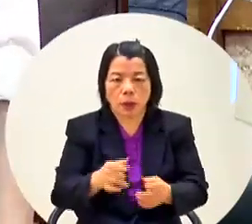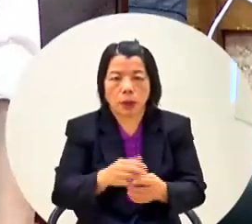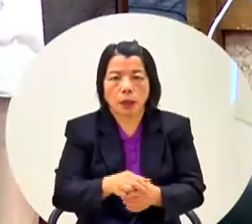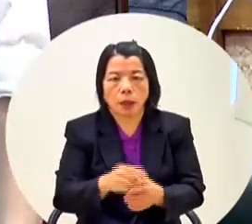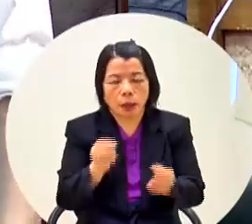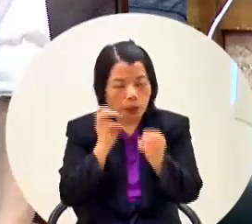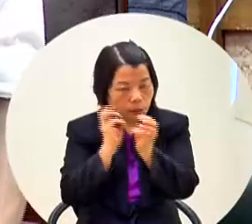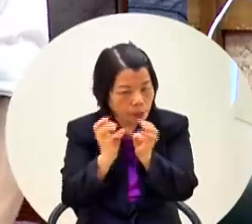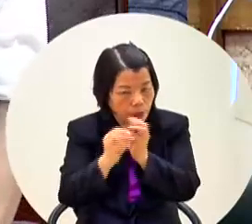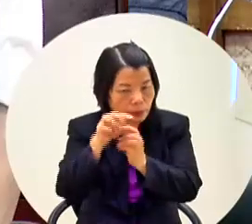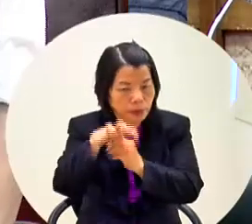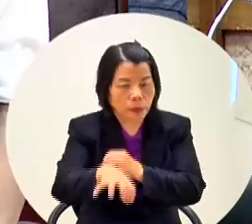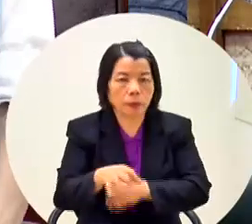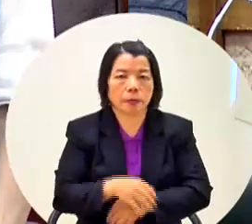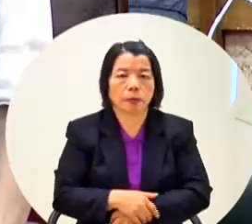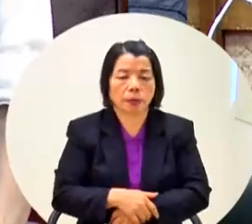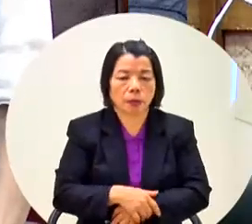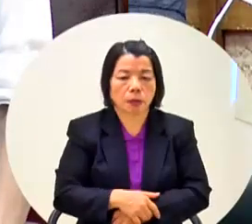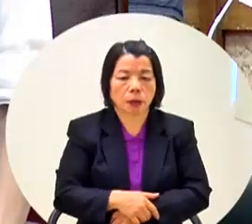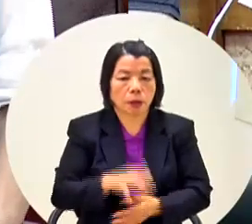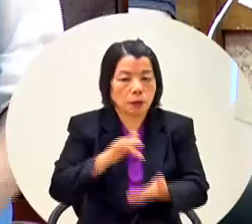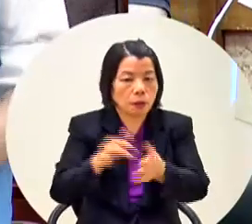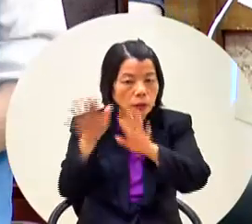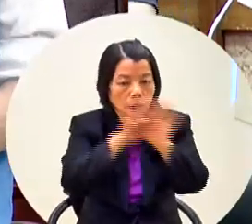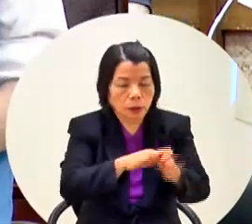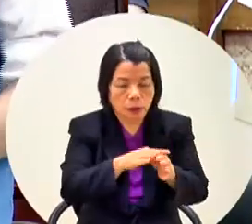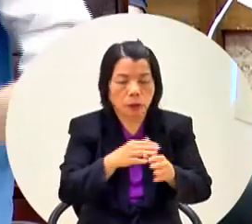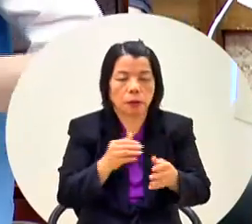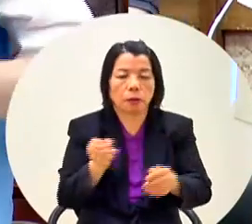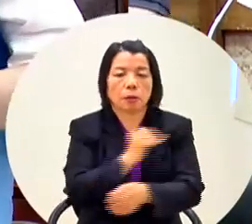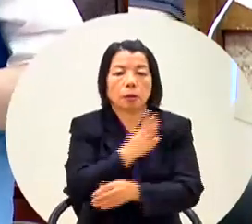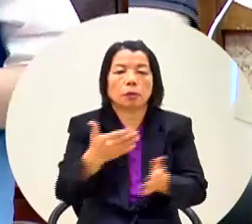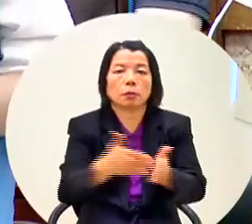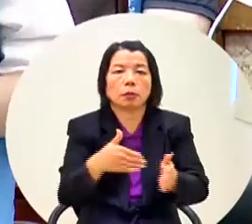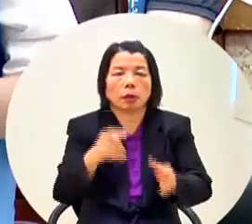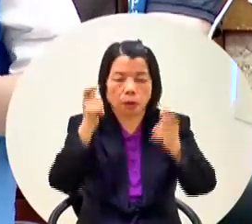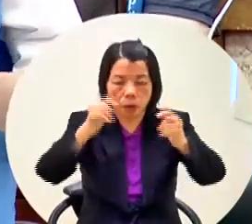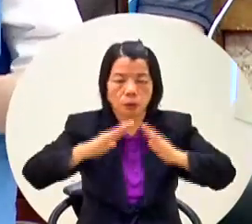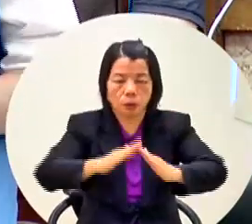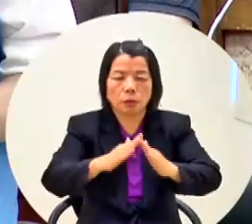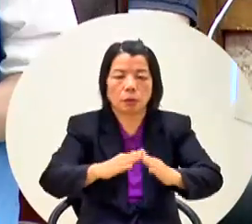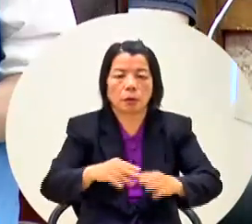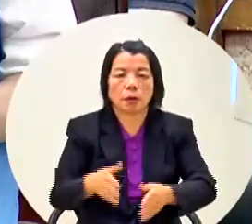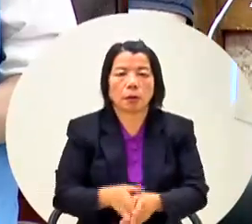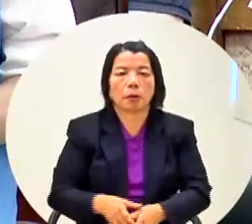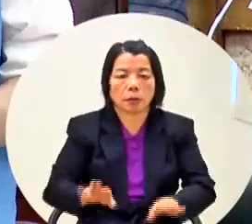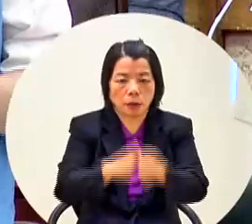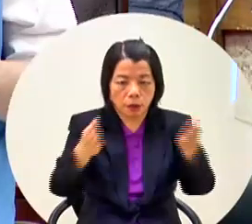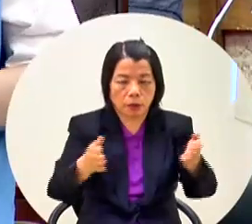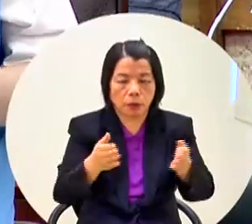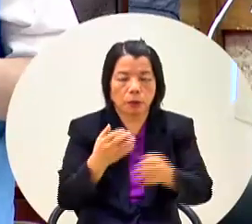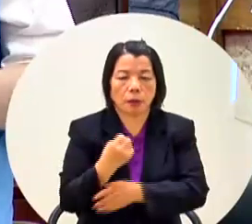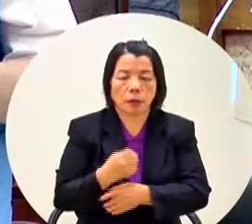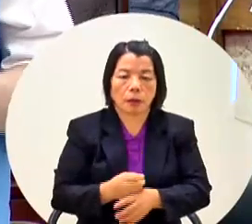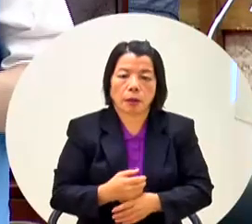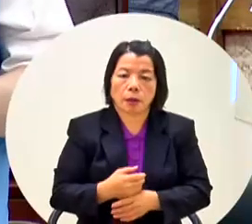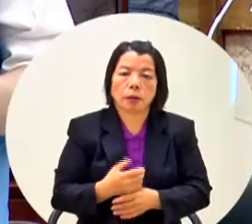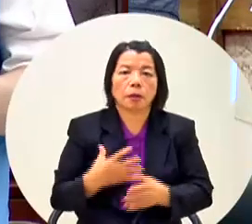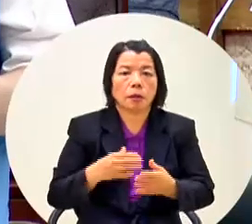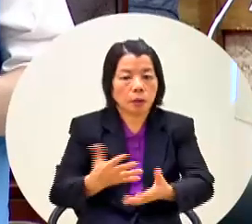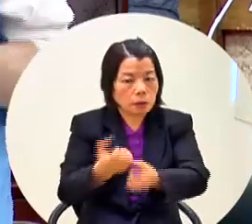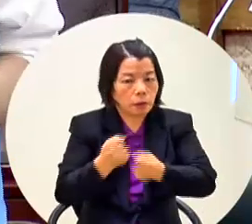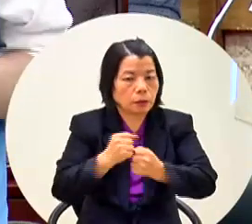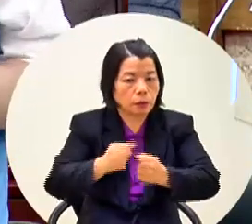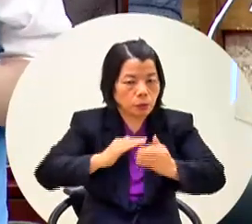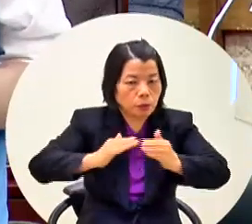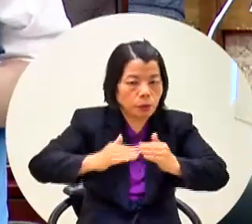相信，疫情过后，高雄市就要开始重新接受新的挑战。如何让更多企业